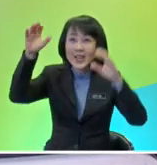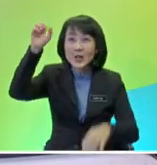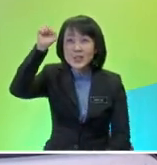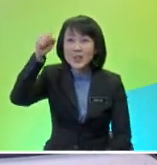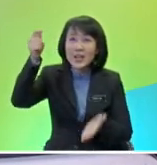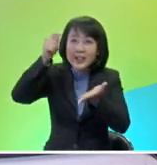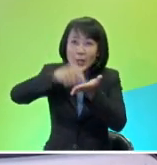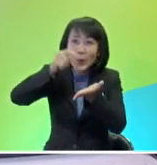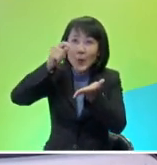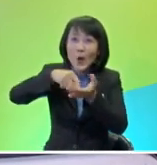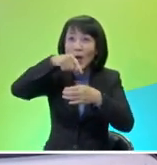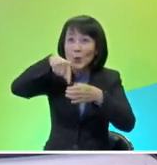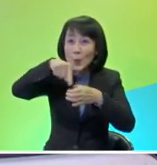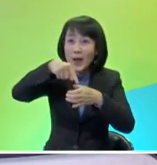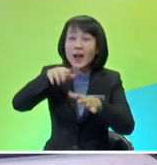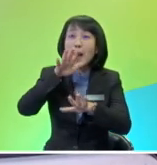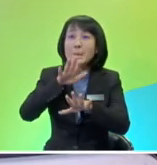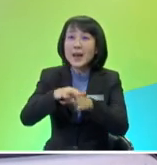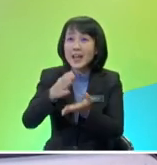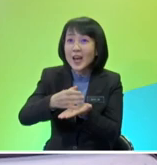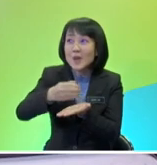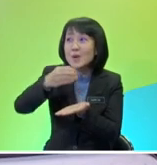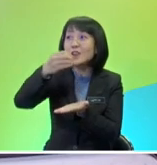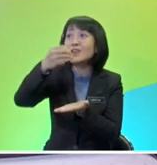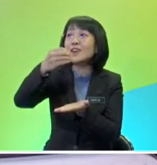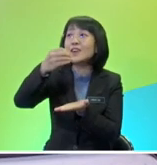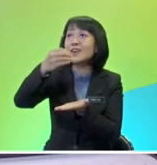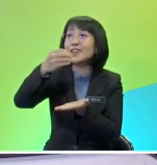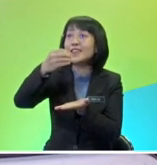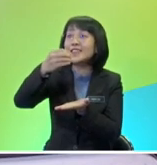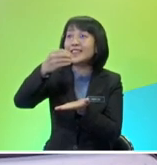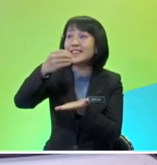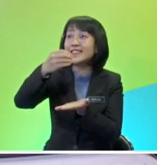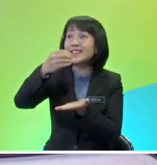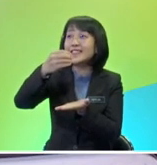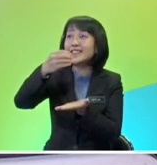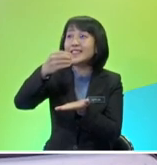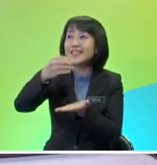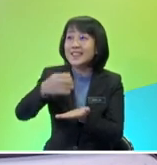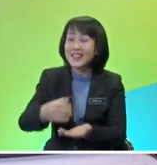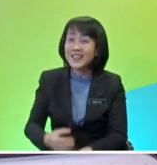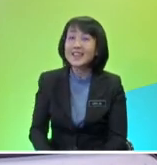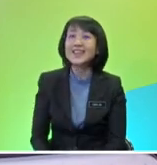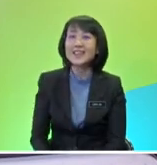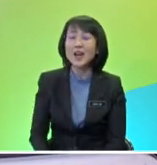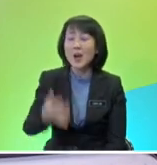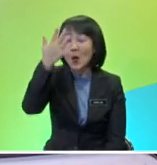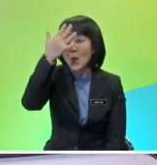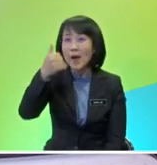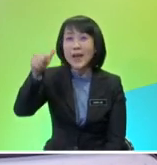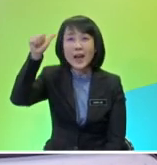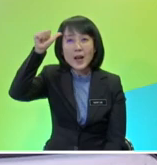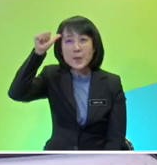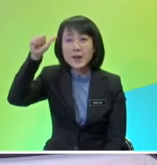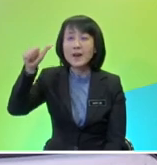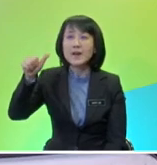Dan sebenarnya, kenapa Abang Akmal tak berjaya tiup ni, tiup balon di dalam botol yang kosong ini? Kerana udara